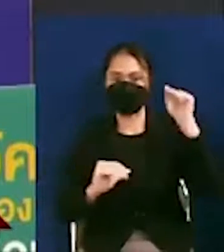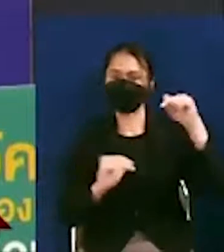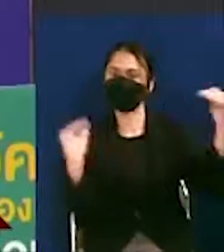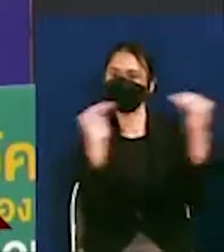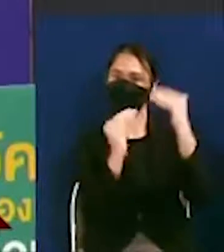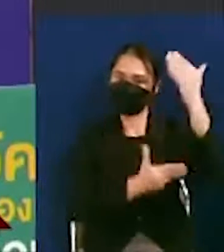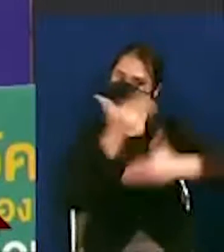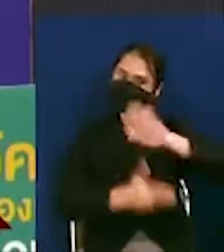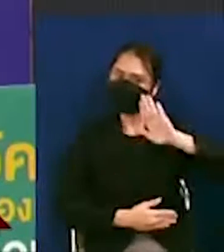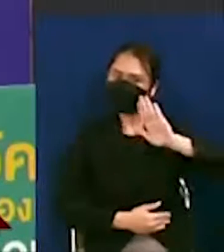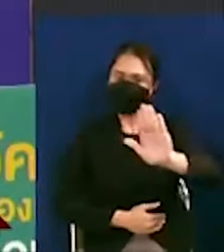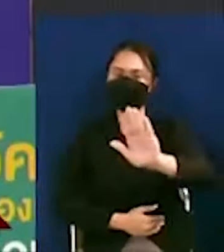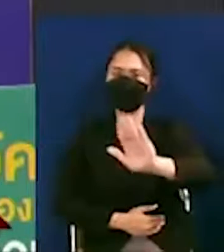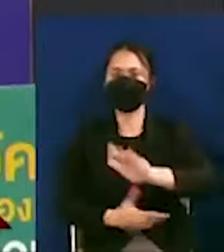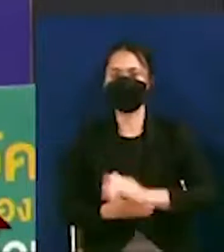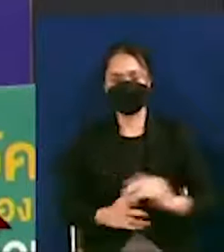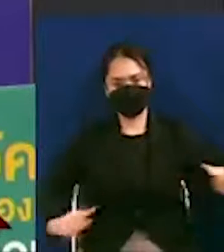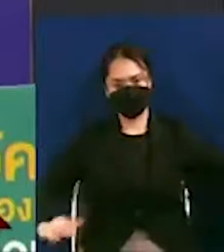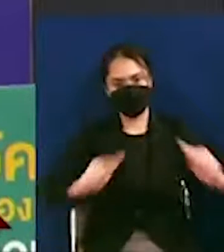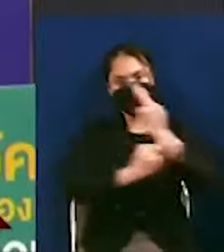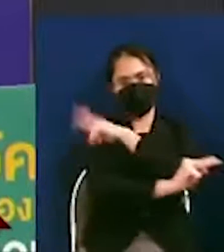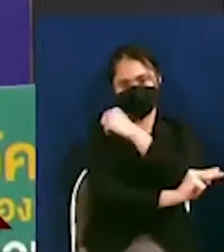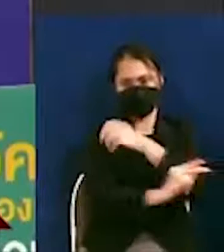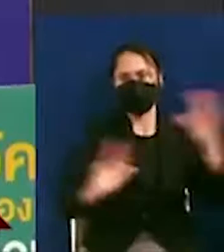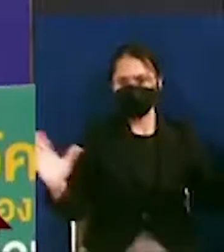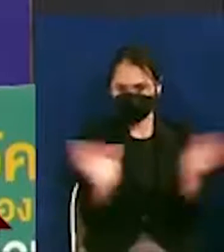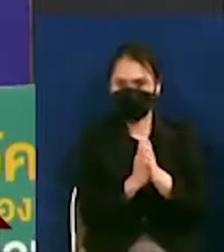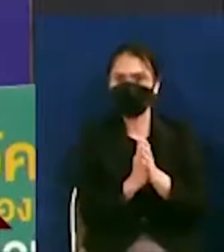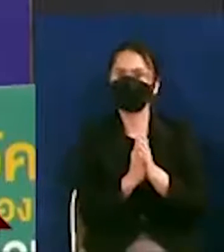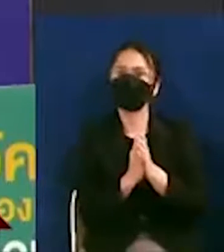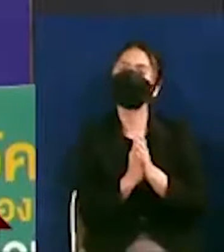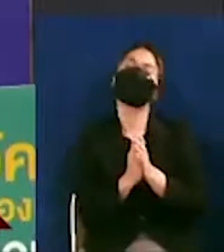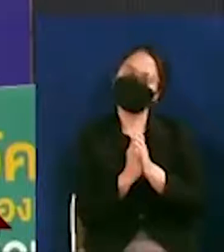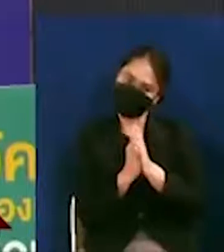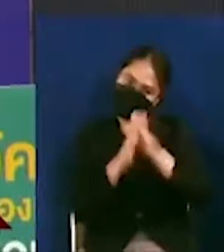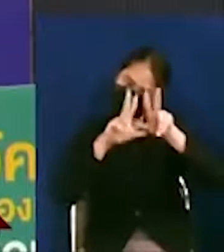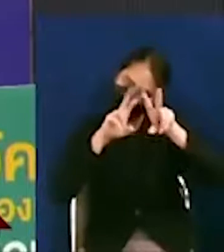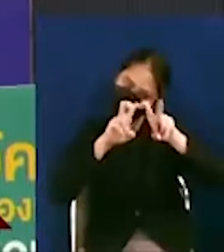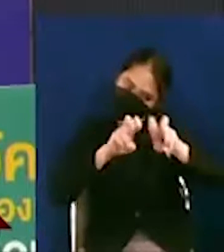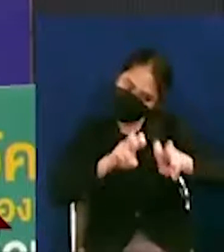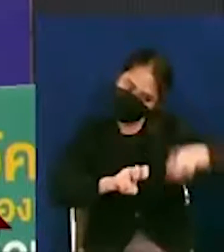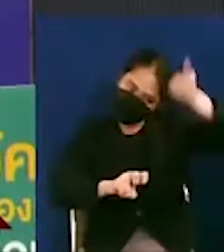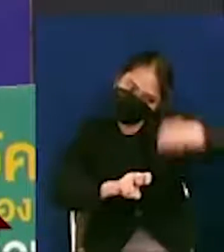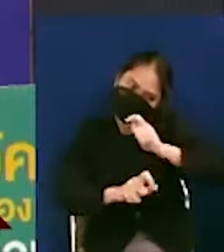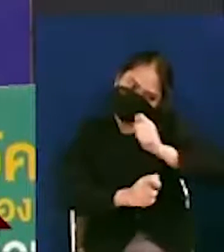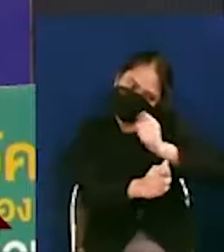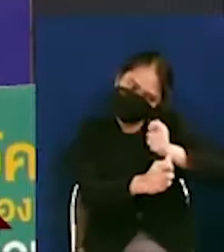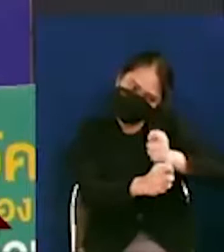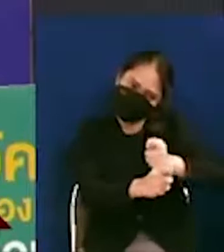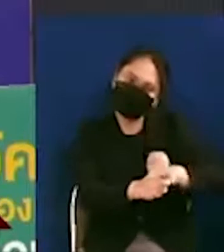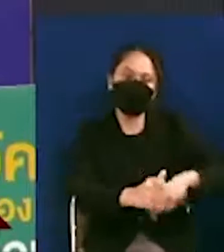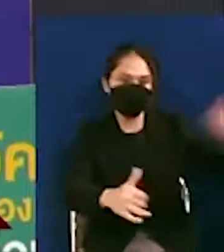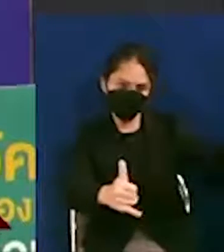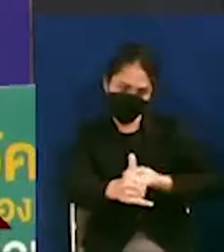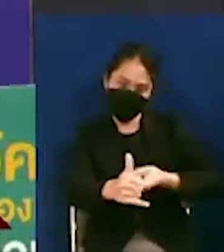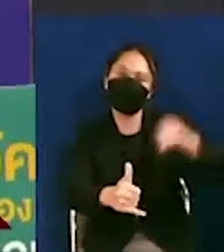ผมเรียนยืนยันถ้ามีเจ้าหน้าที่กรมเกี่ยวข้องเราก็ต้องตั้งกรรมการสืบข้อเท็จจริงนะครับแล้วก็สอบสวนลงโทษตามความเป็นจริง